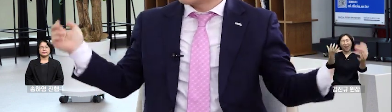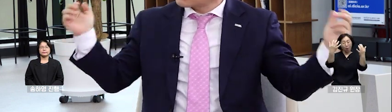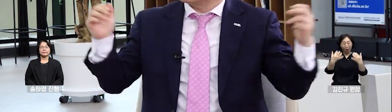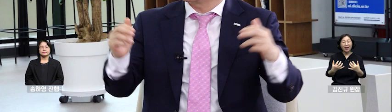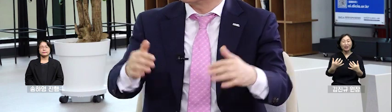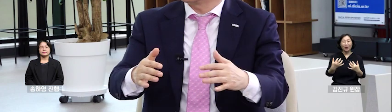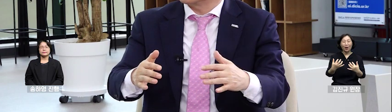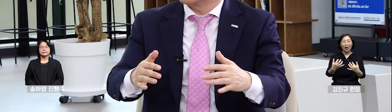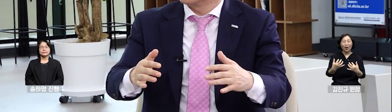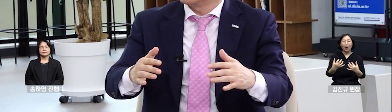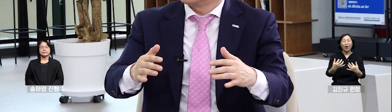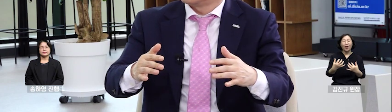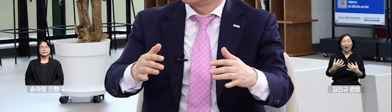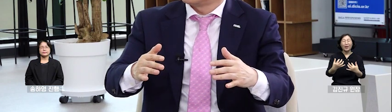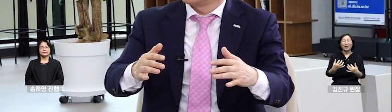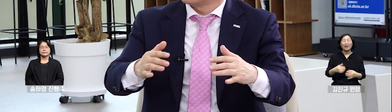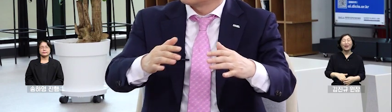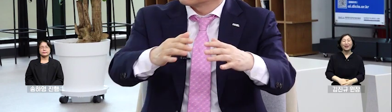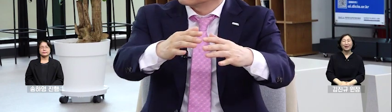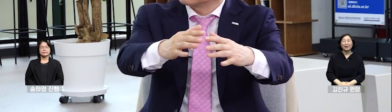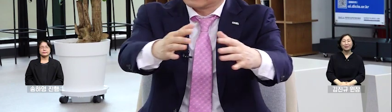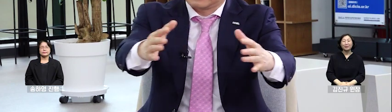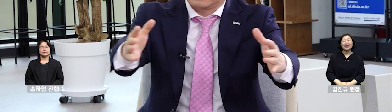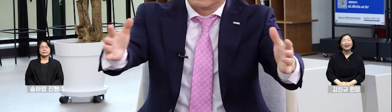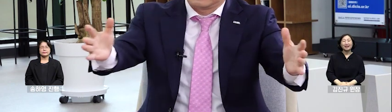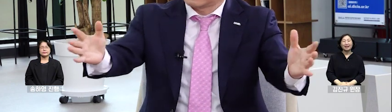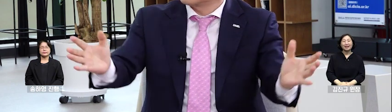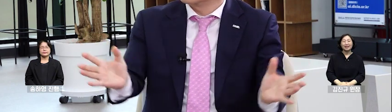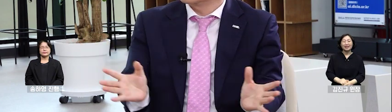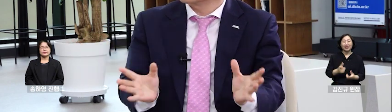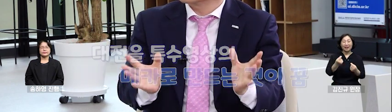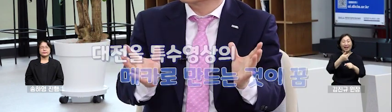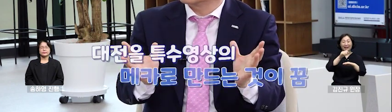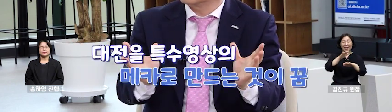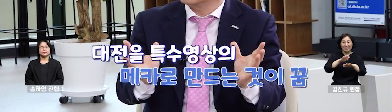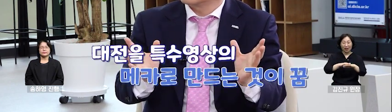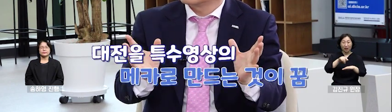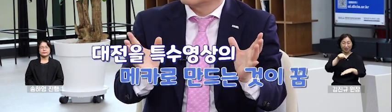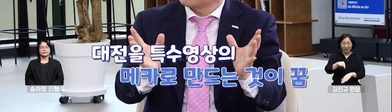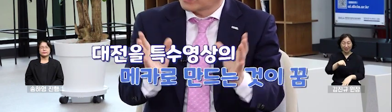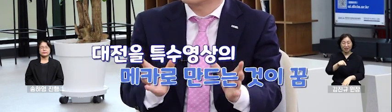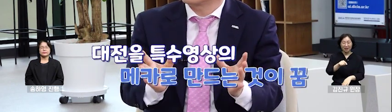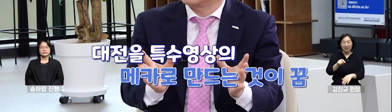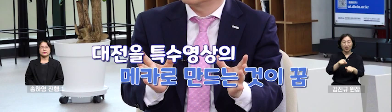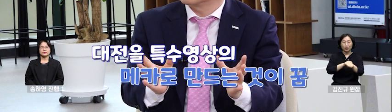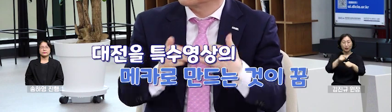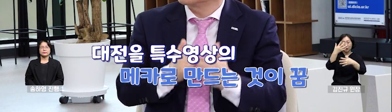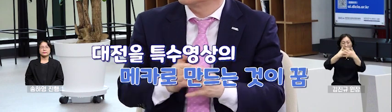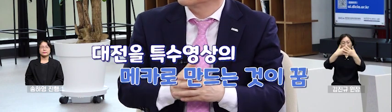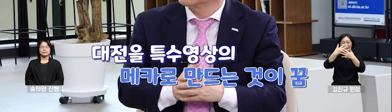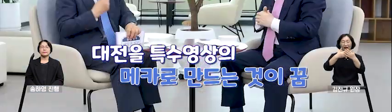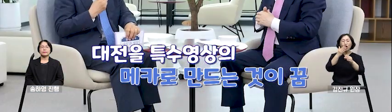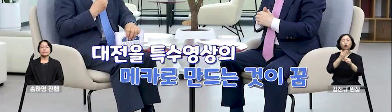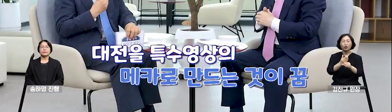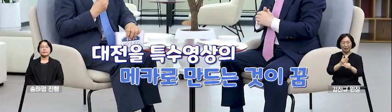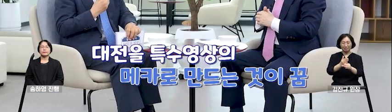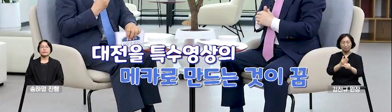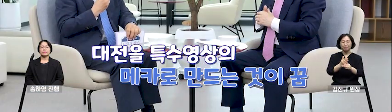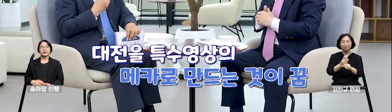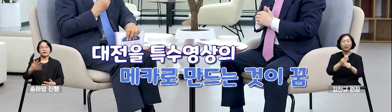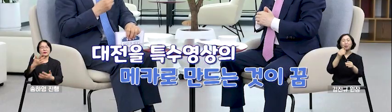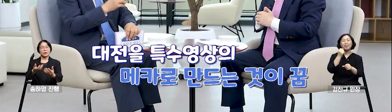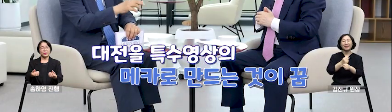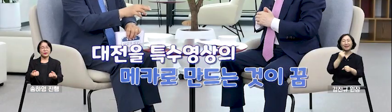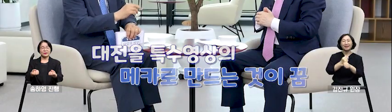형상 마켓이 이루어질 수 있도록 그렇게 회전을 특성상 의 메카로 만들어 졌구요 췌장에